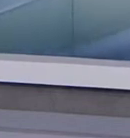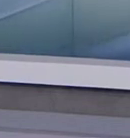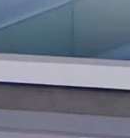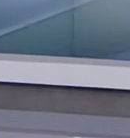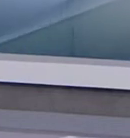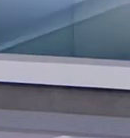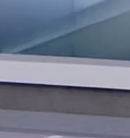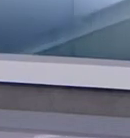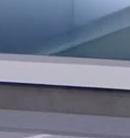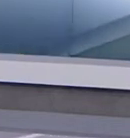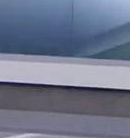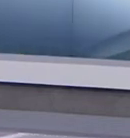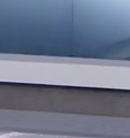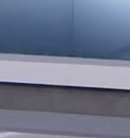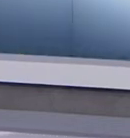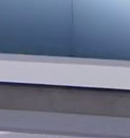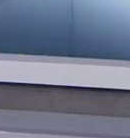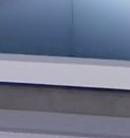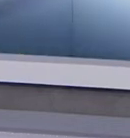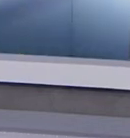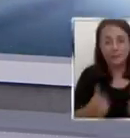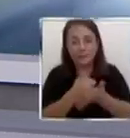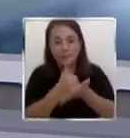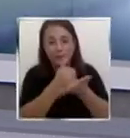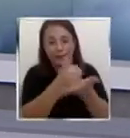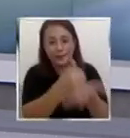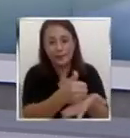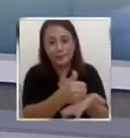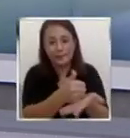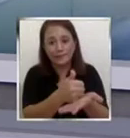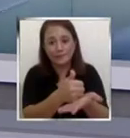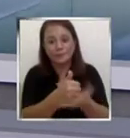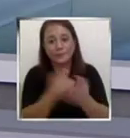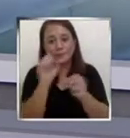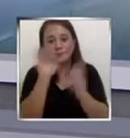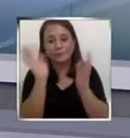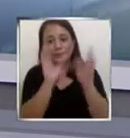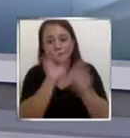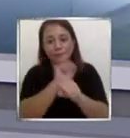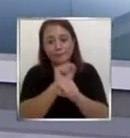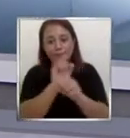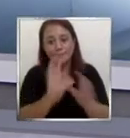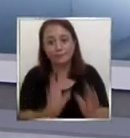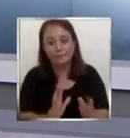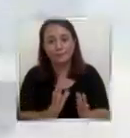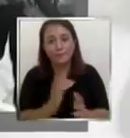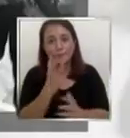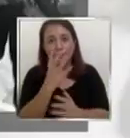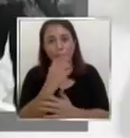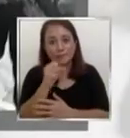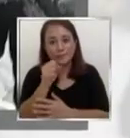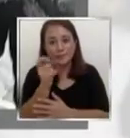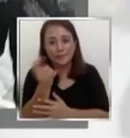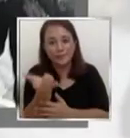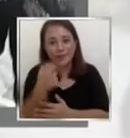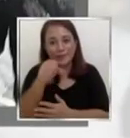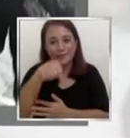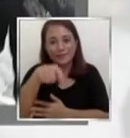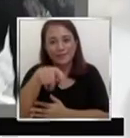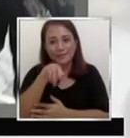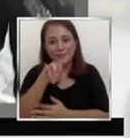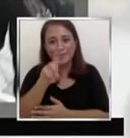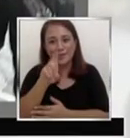Pati sa Batangas, tumutulong na rin sa mga frontliners si Spider-Man.